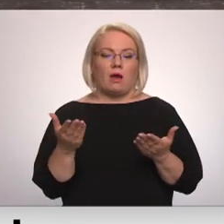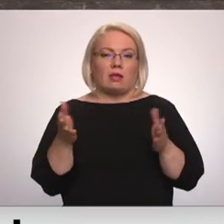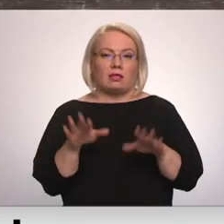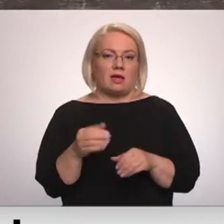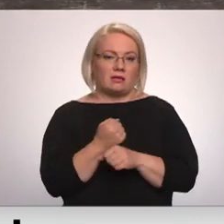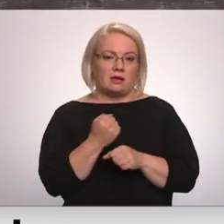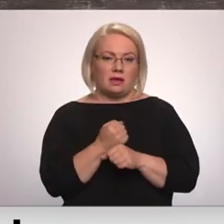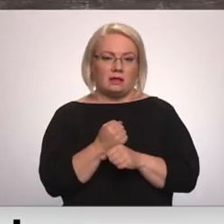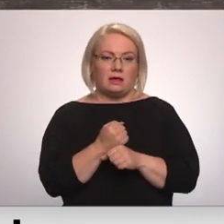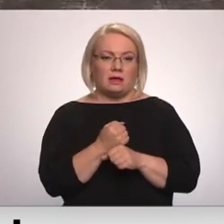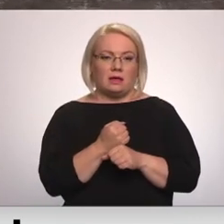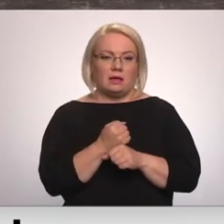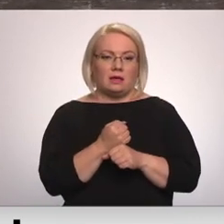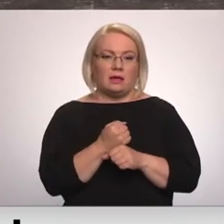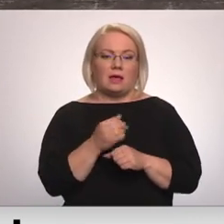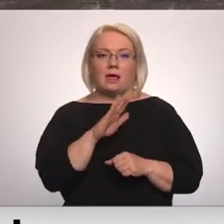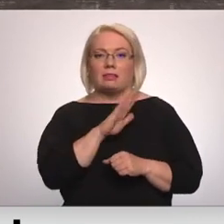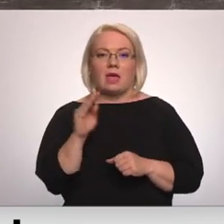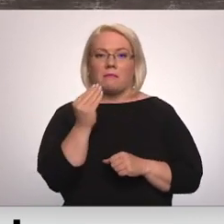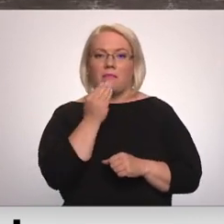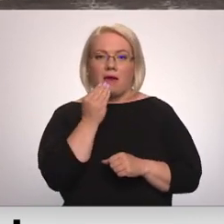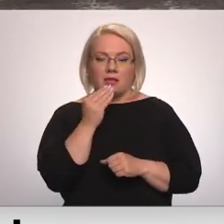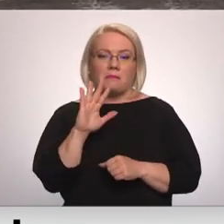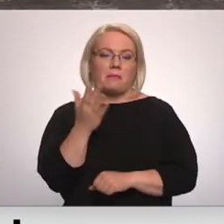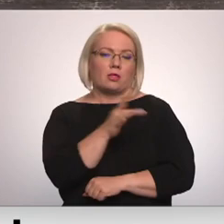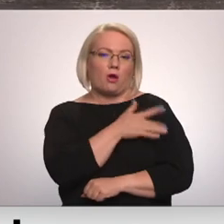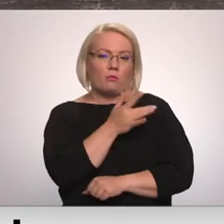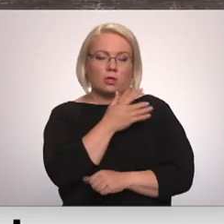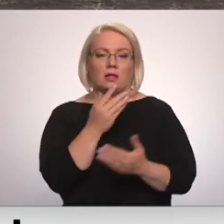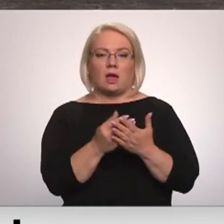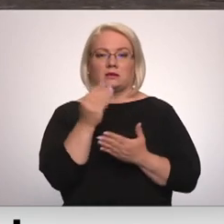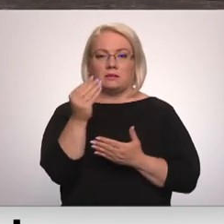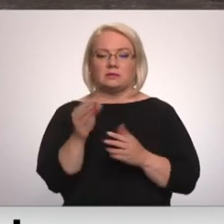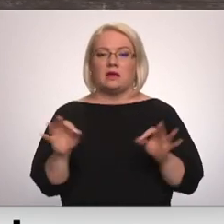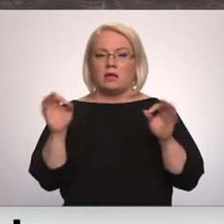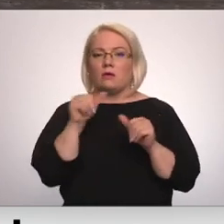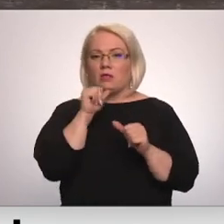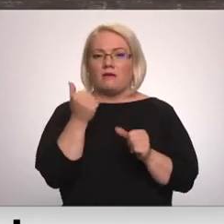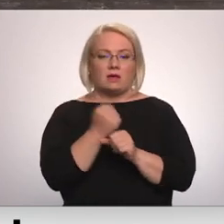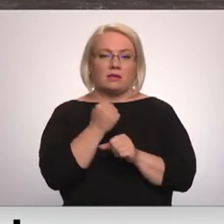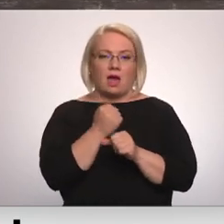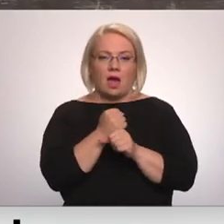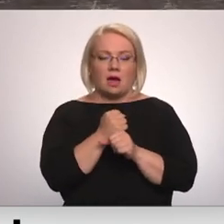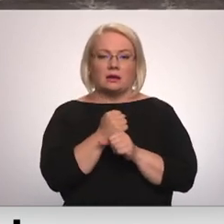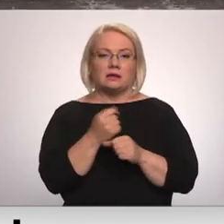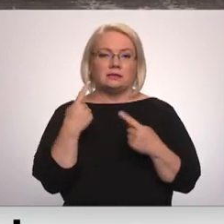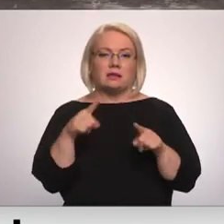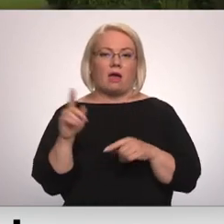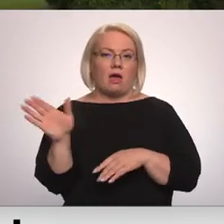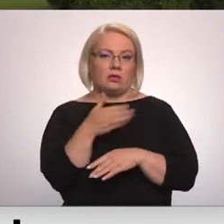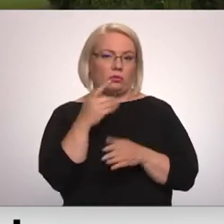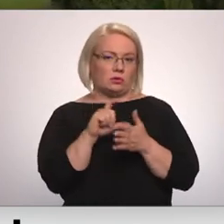tikai? Pensionāri nepaēdīsim, bet visi komunālie ir jāsamaksā. Neko nevar darīt. Izliks no dzīvokļa